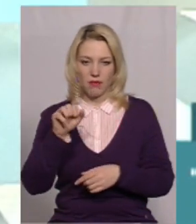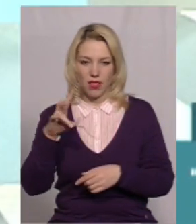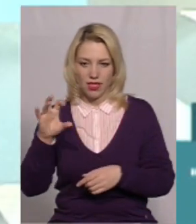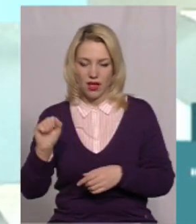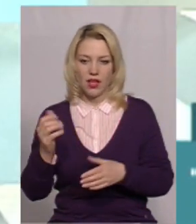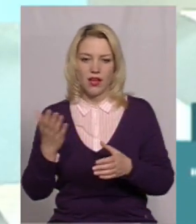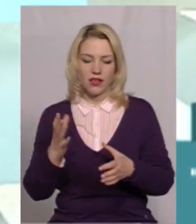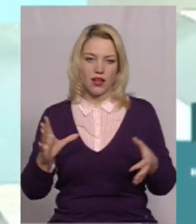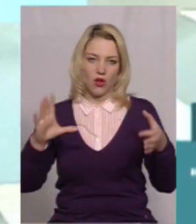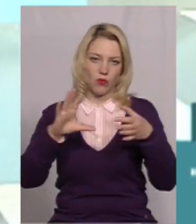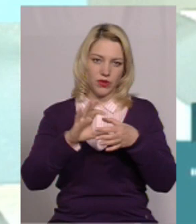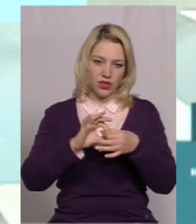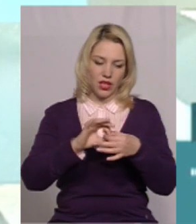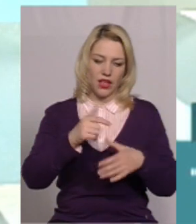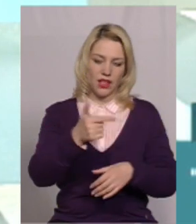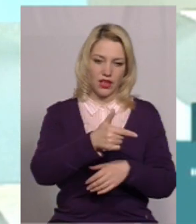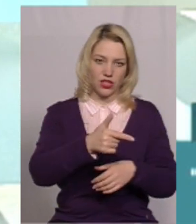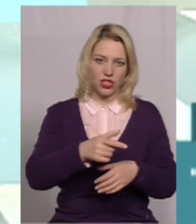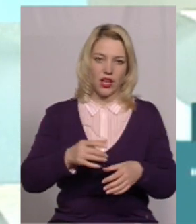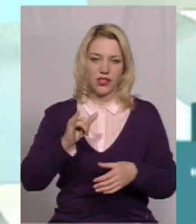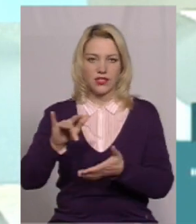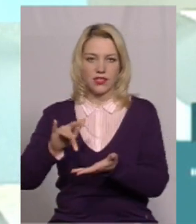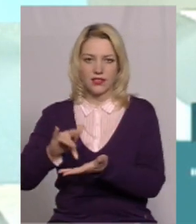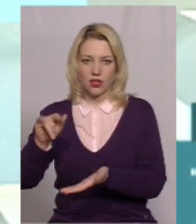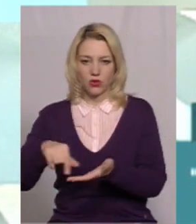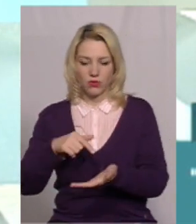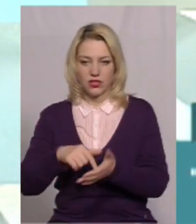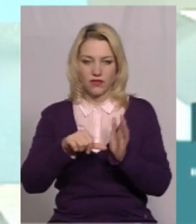центром міста. І в 2016 році